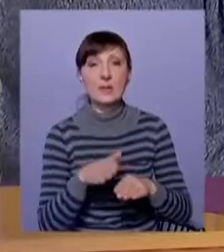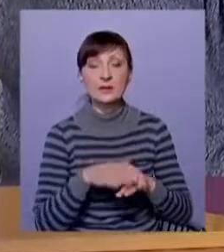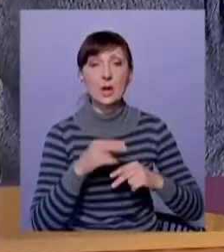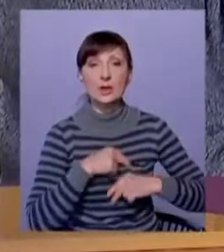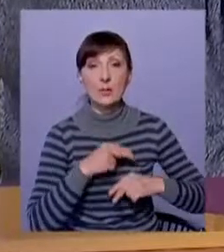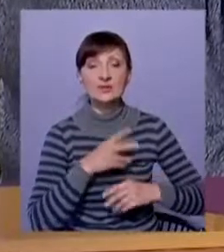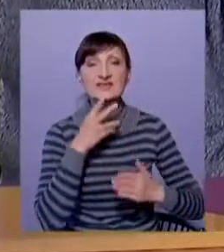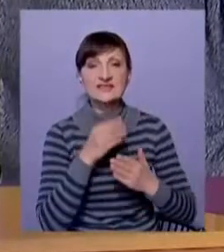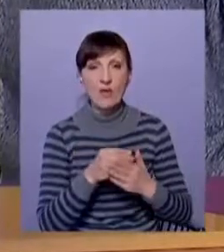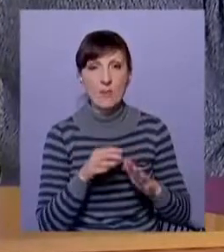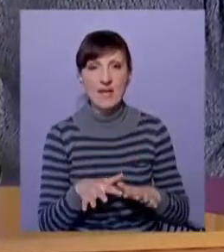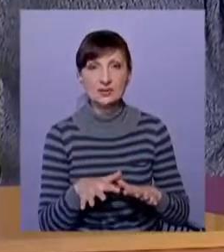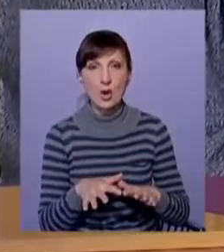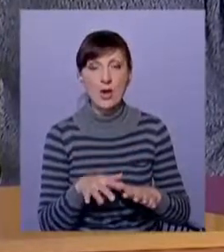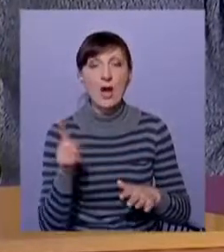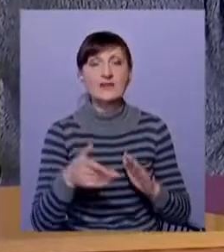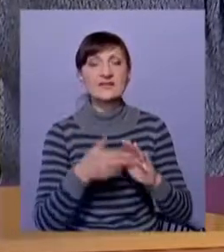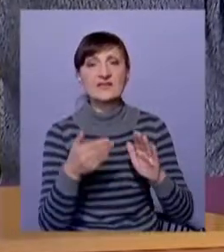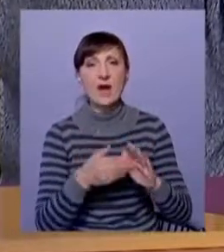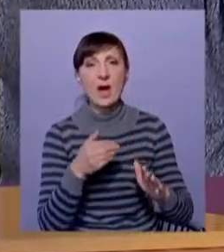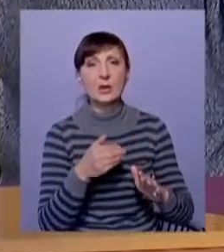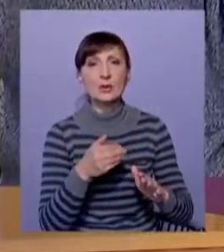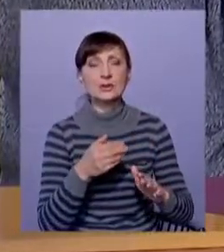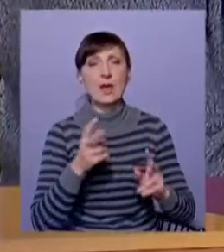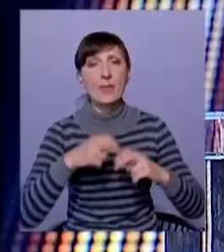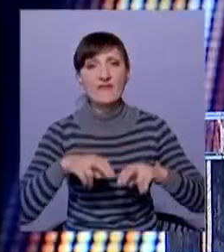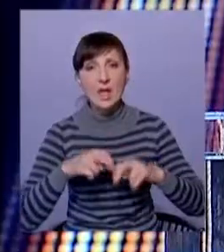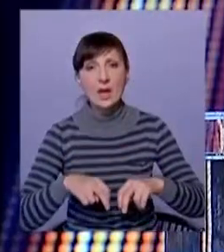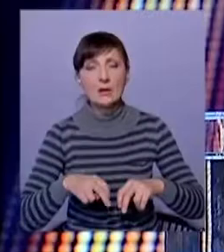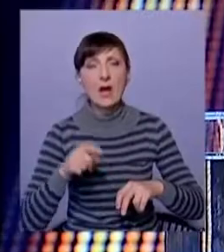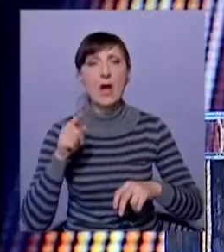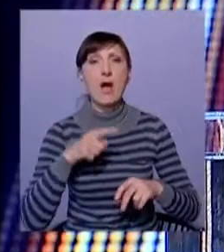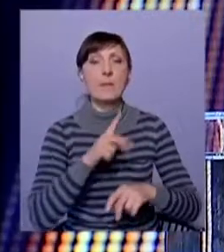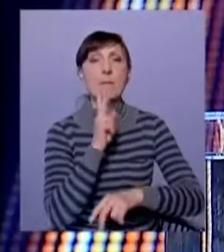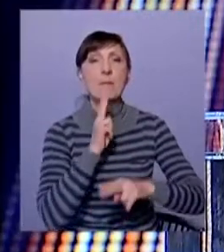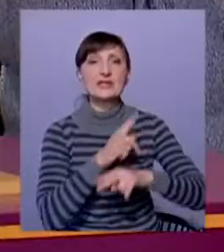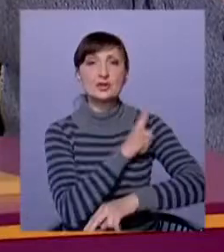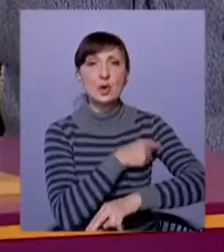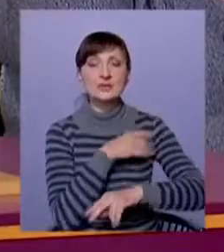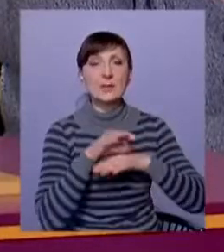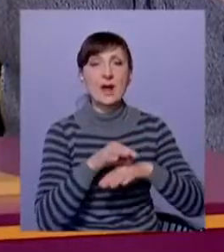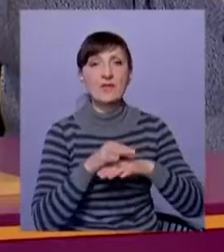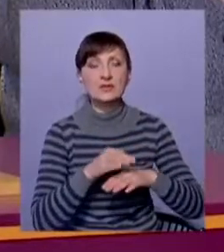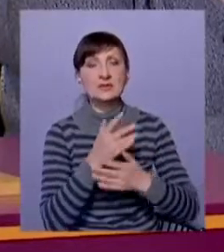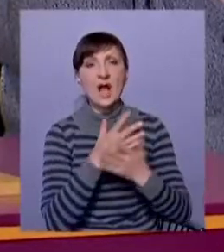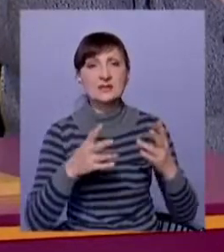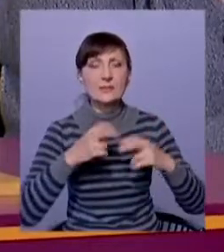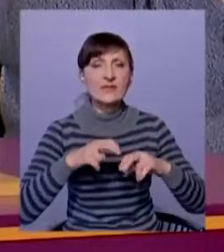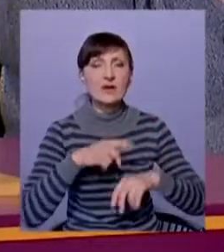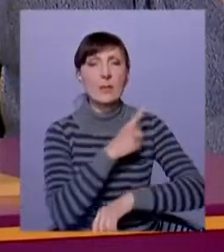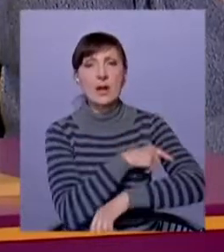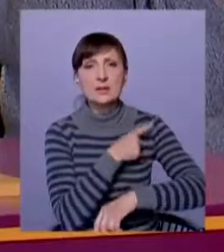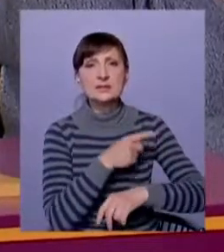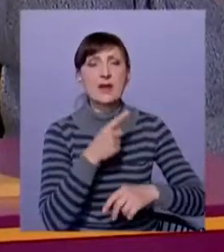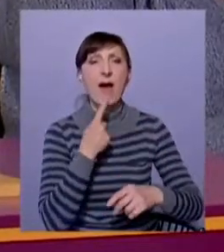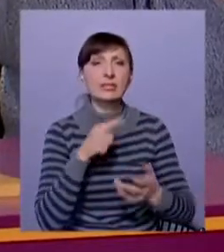на своем уровне, то есть они вызывают своевременно на скрининги, они проводят диспансеризацию, если есть